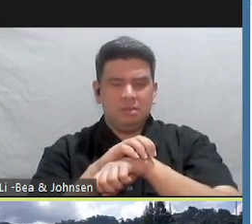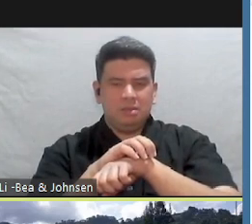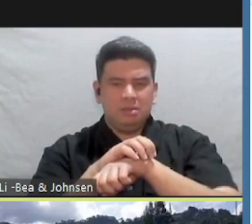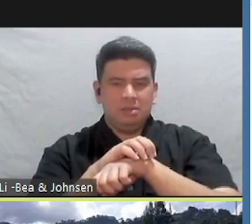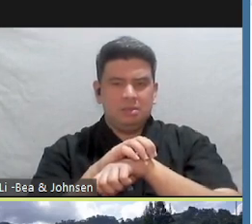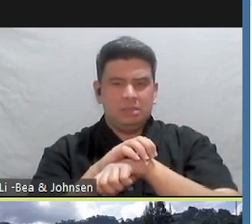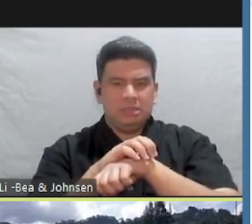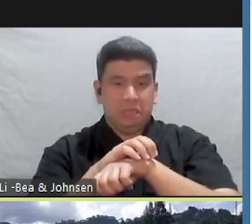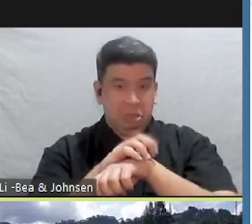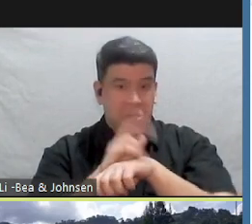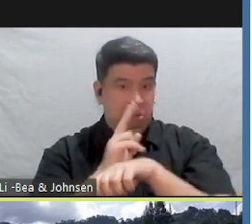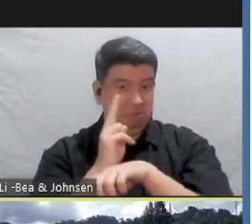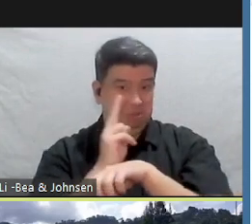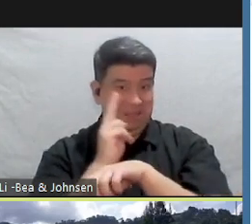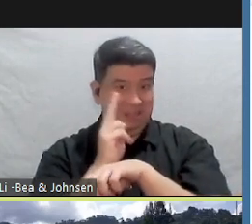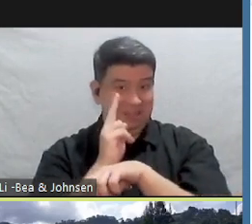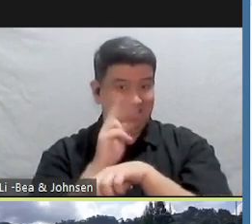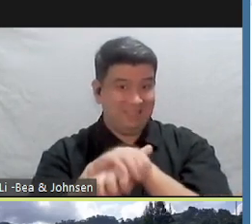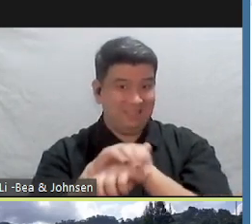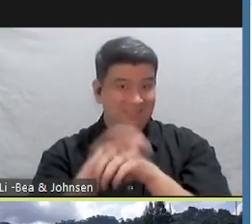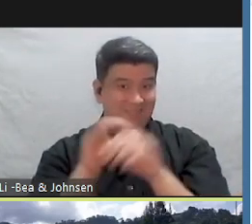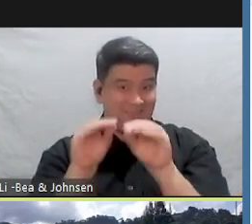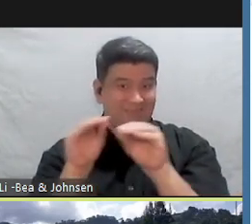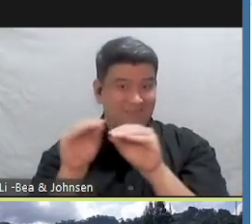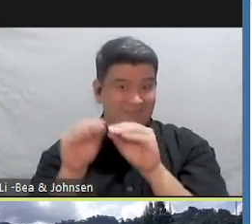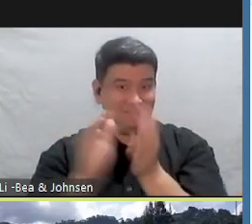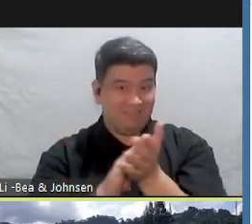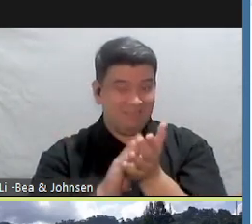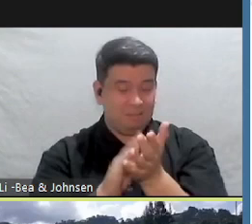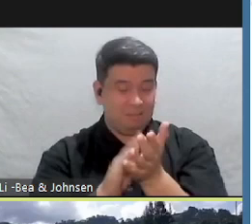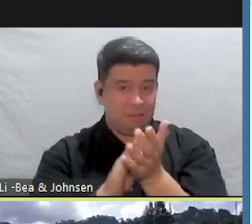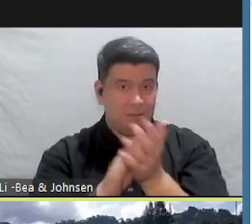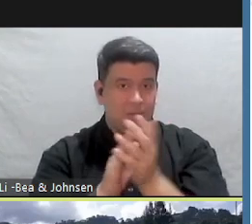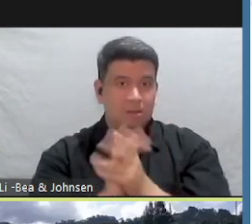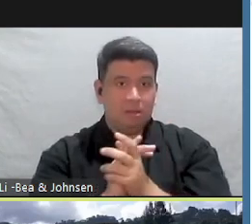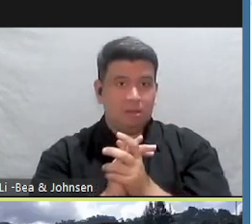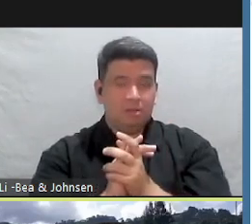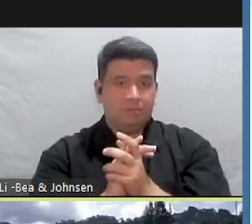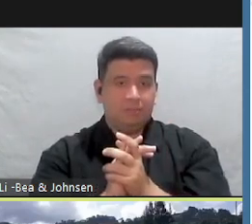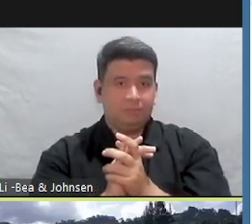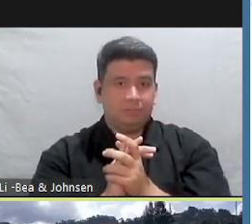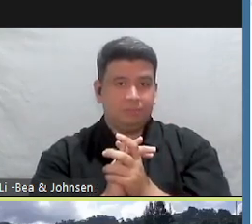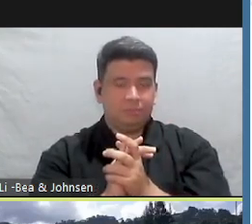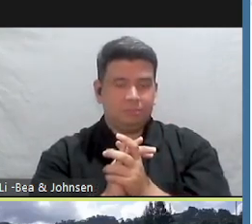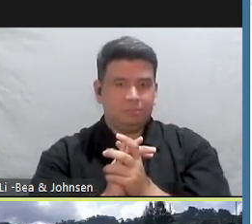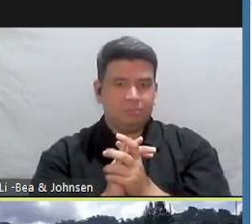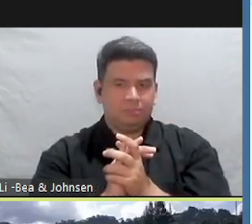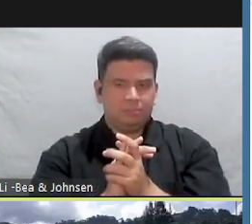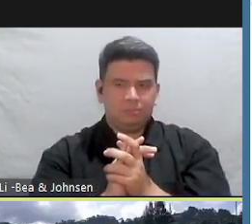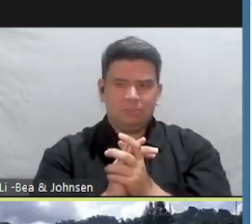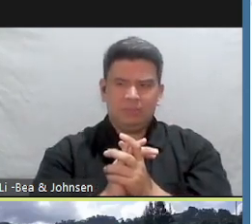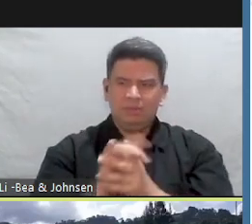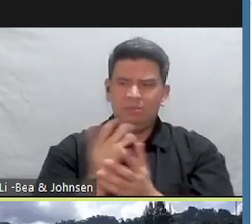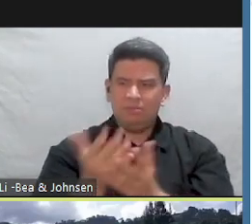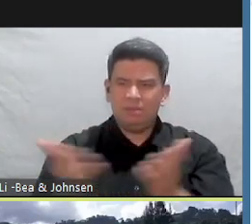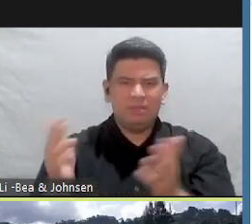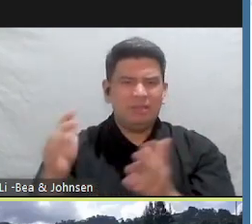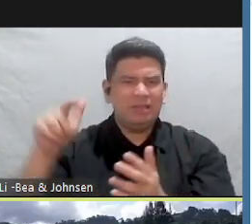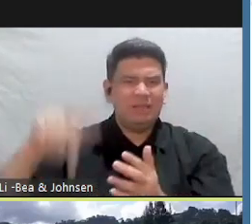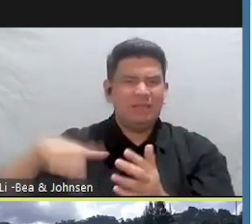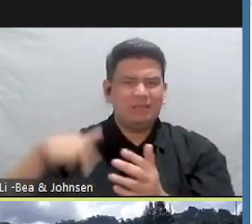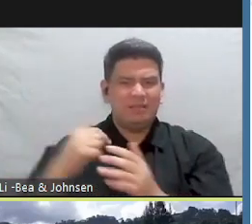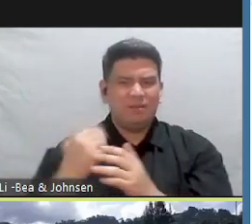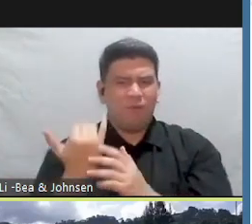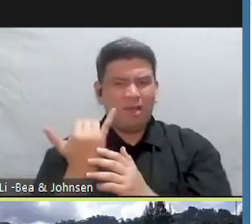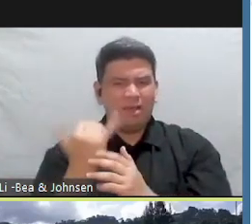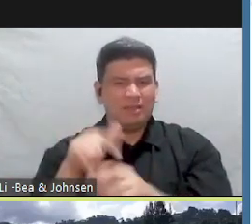mga bata sa ibang bansa. Kaya nga tinawag tayo na nation of fifth graders kasi yung mga graduate ng high school, ang alam